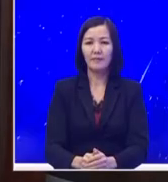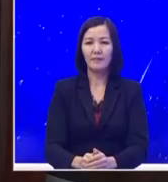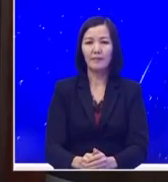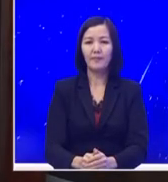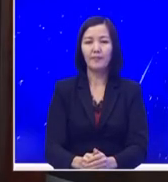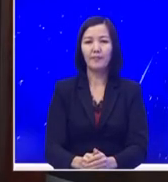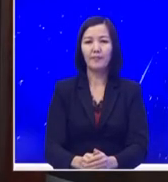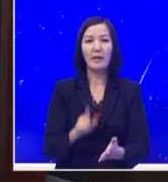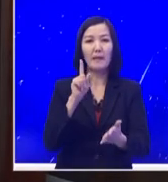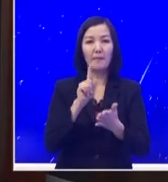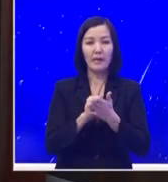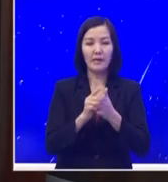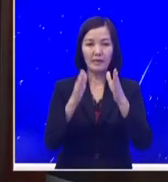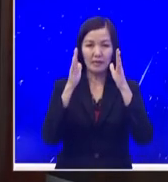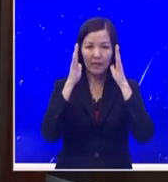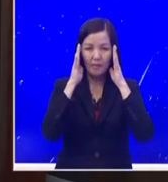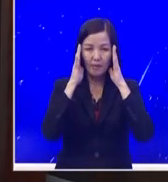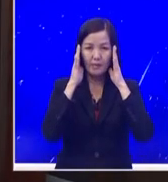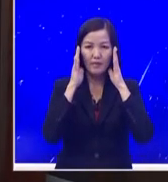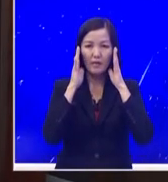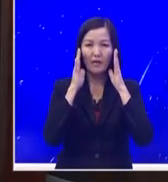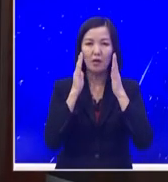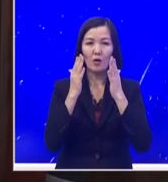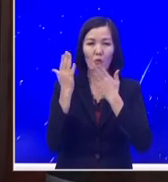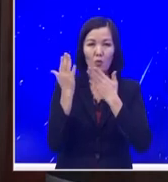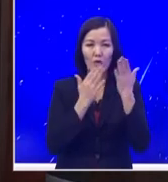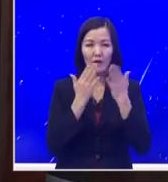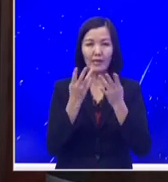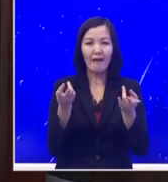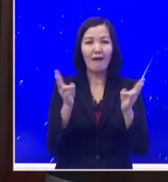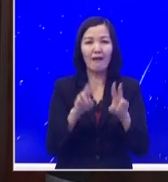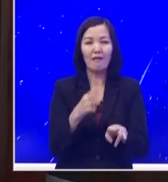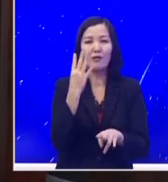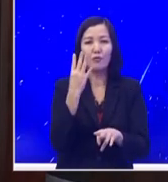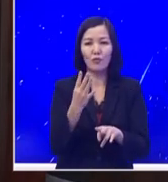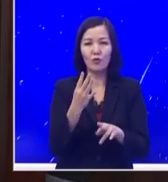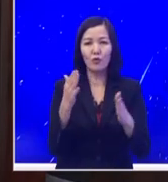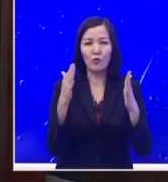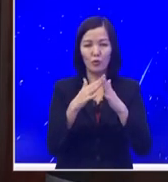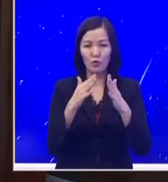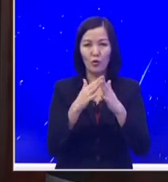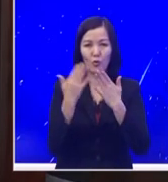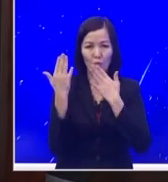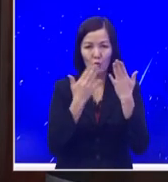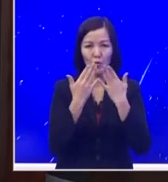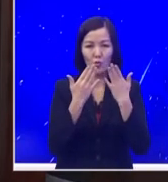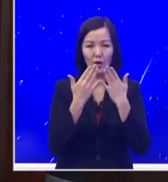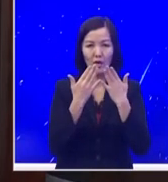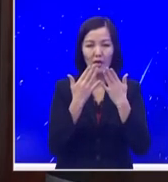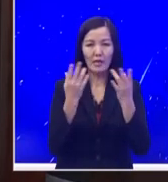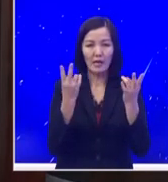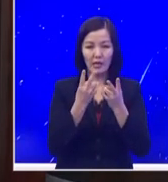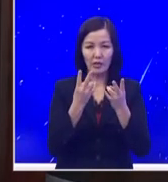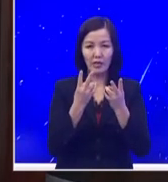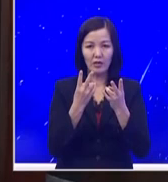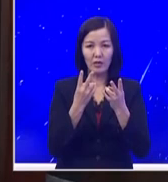Парыз намаз оқыла салысымен қалған 4 рәкағат сүннет намаздары үйінде оқылуға кеңес берілді.